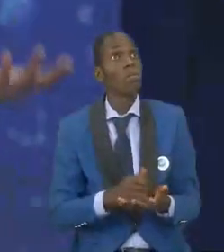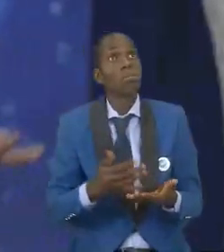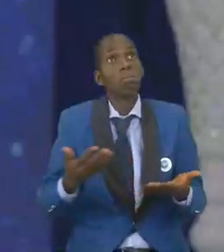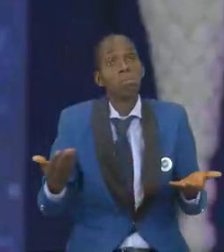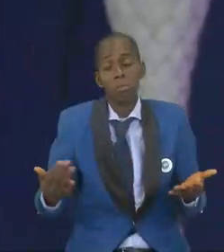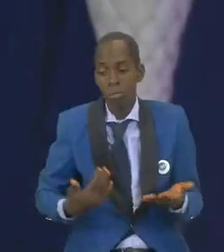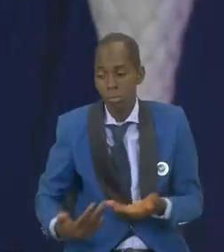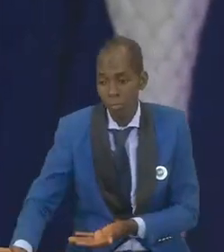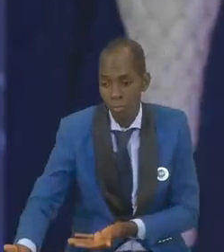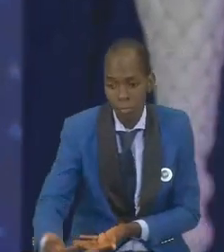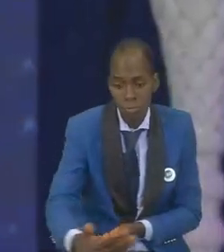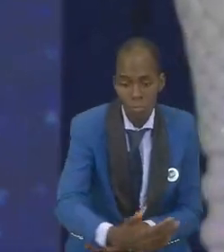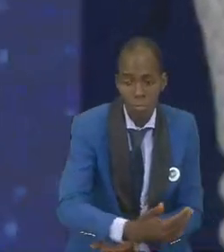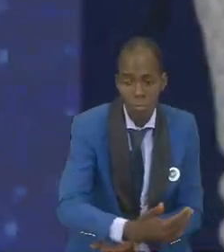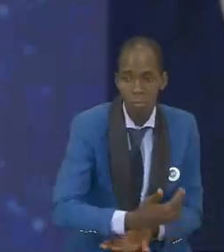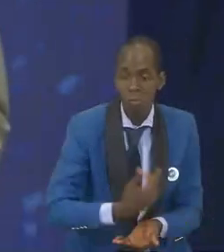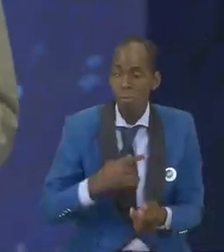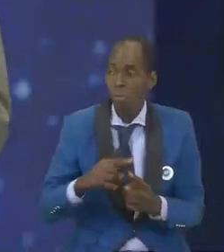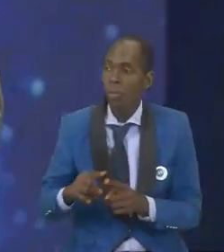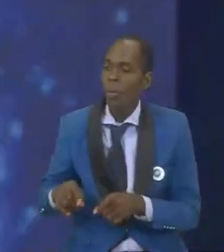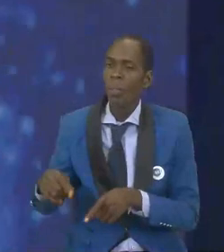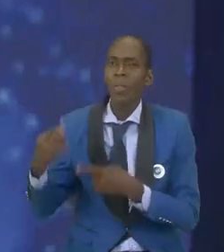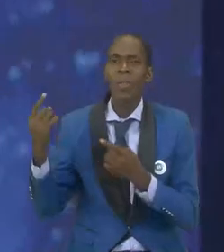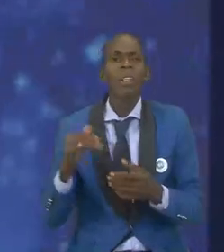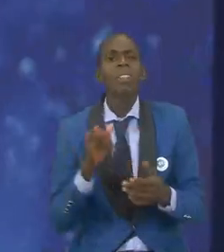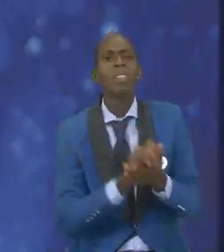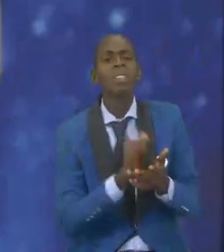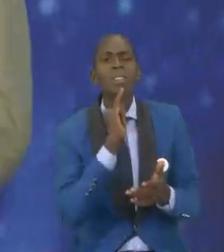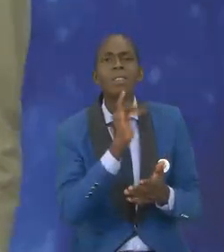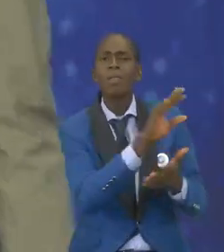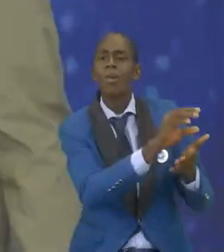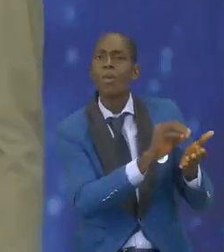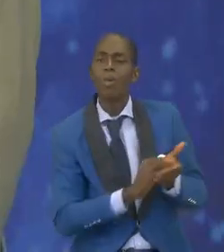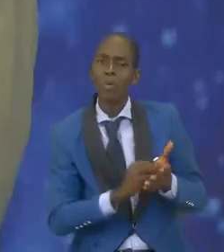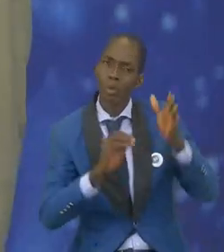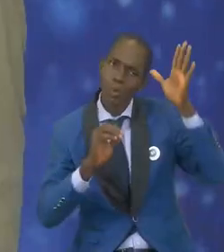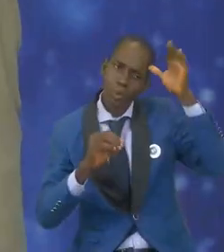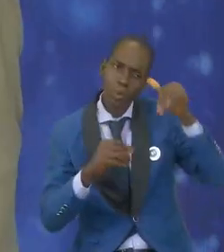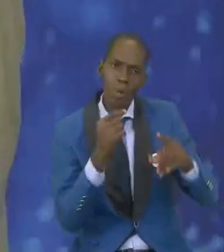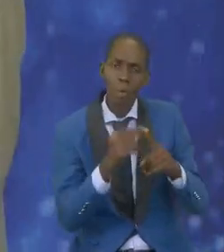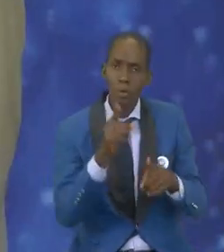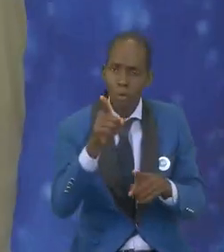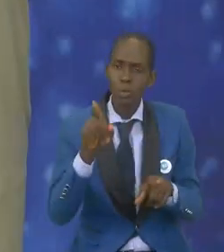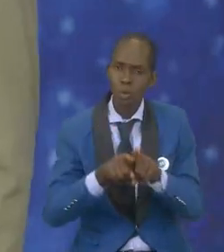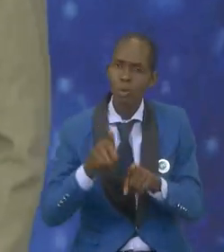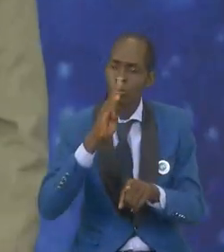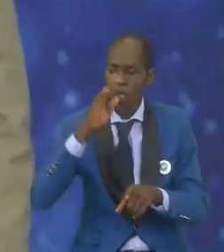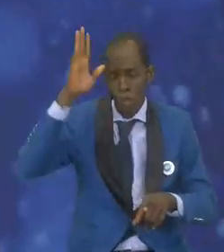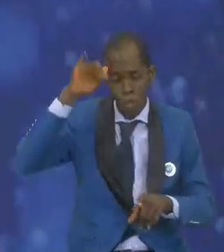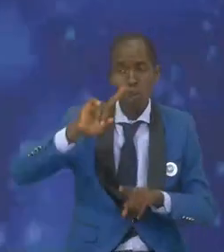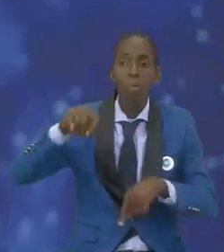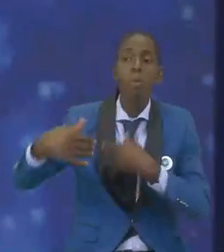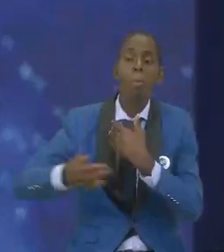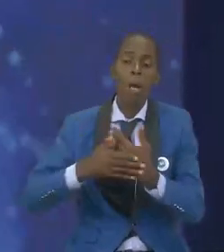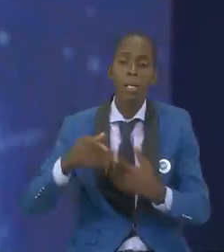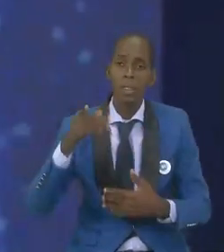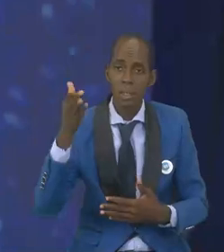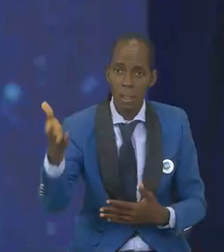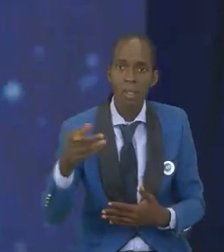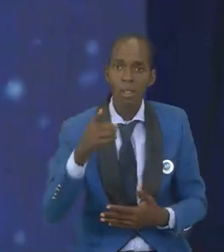tu es en train de ramasser tes marchandis pour pas vendre ils n'ont pas dit que tu vas vendre ils sont en train de faire une déclaration